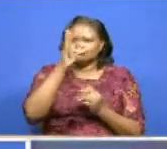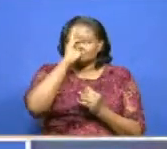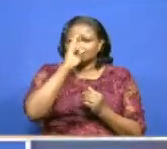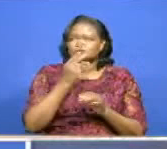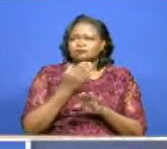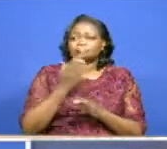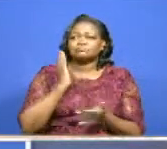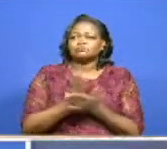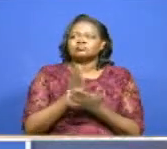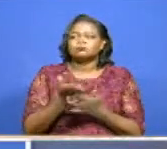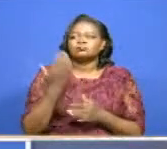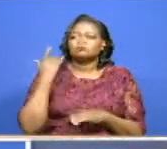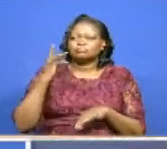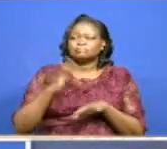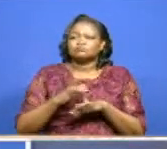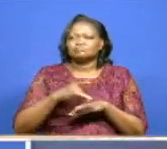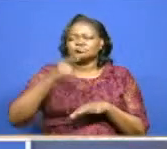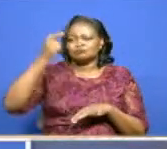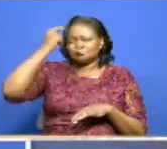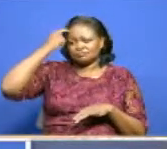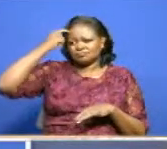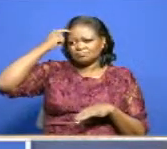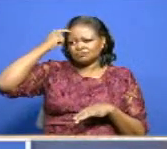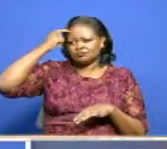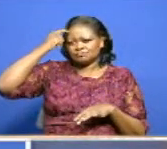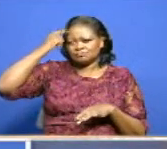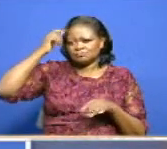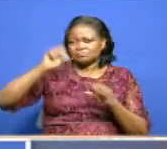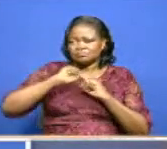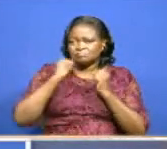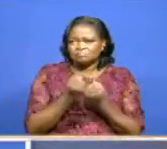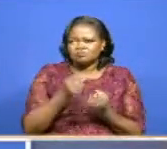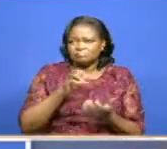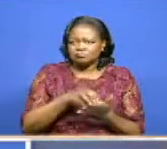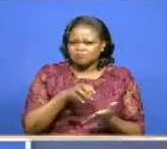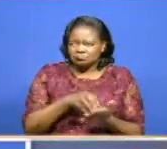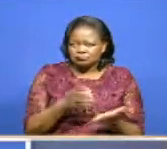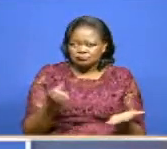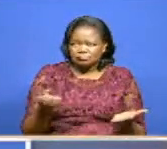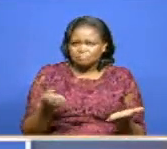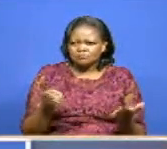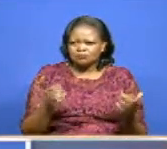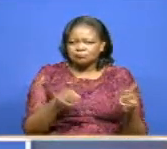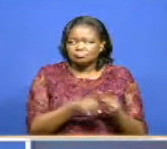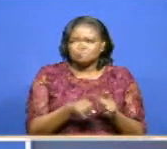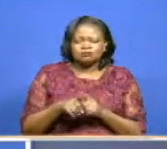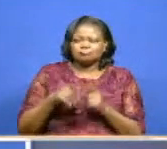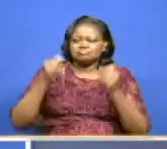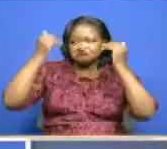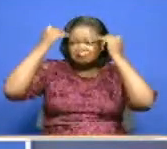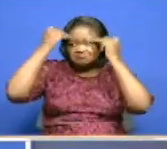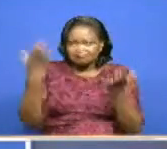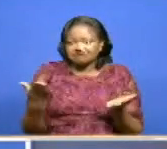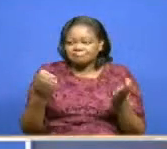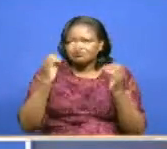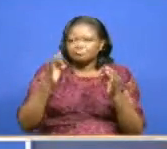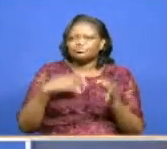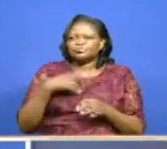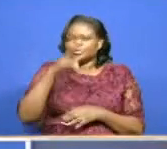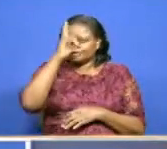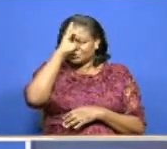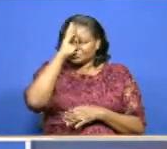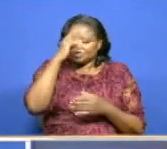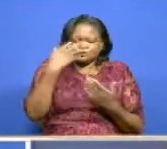really affecting my mind, my social status. Even I could not realize whether I'm a police